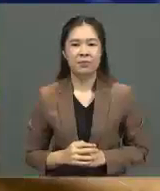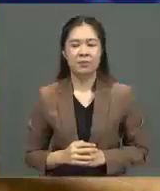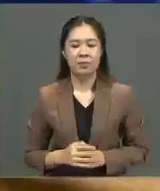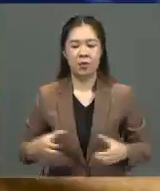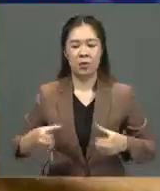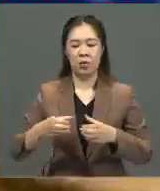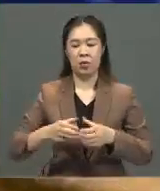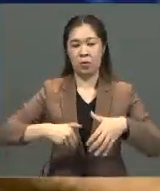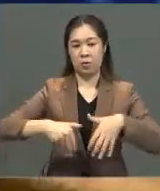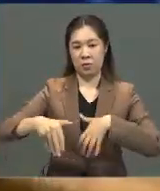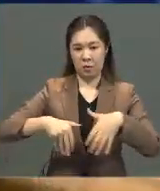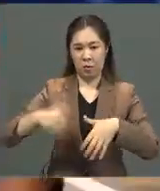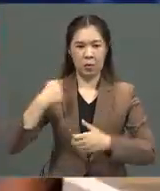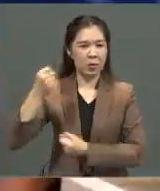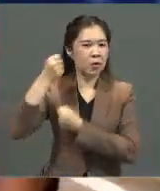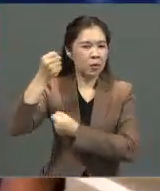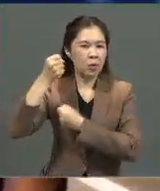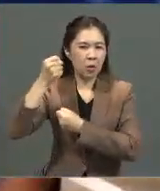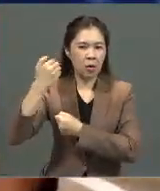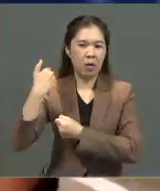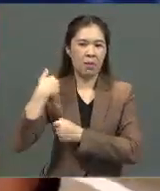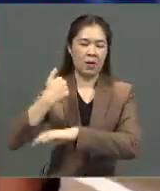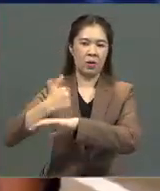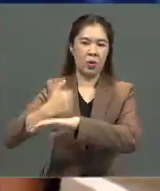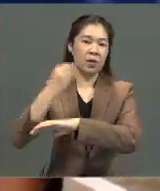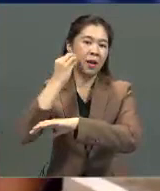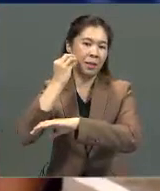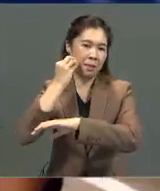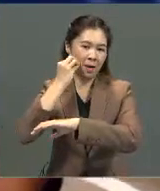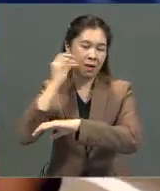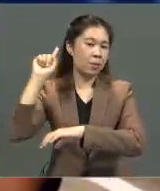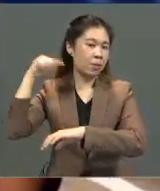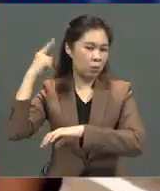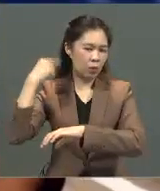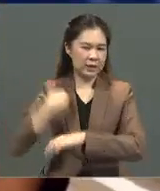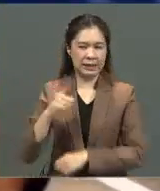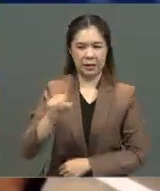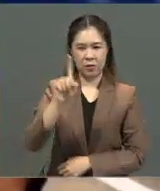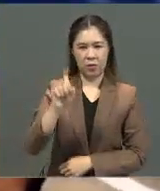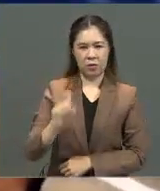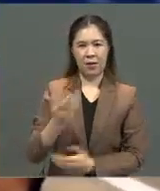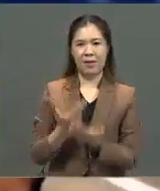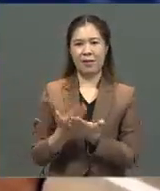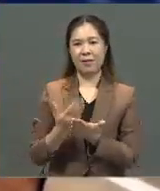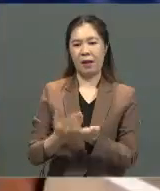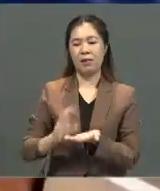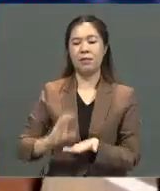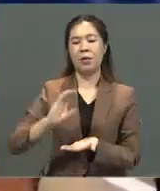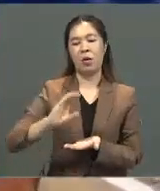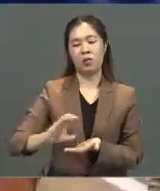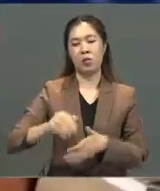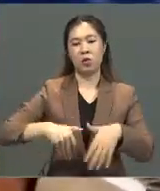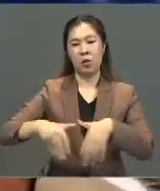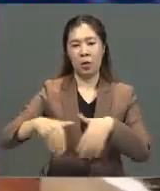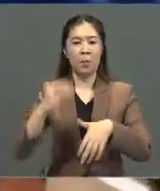กลุ่มชาวบ้านครับถือป้ายประท้วงขับไล่นางมาลัยสะปทุมผู้ใหญ่บ้านคลองจานน้อยเนื่องจากสงสัยว่าทุจริตเงินกองทุนหมู่บ้านโดยเฉ